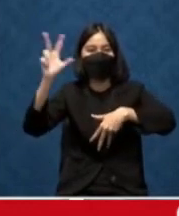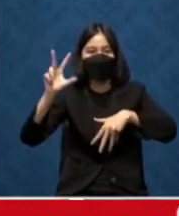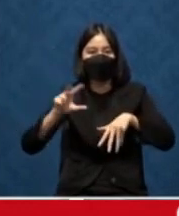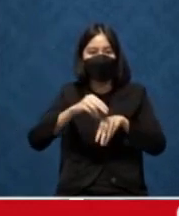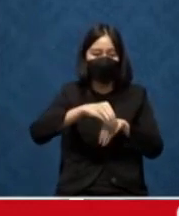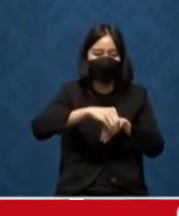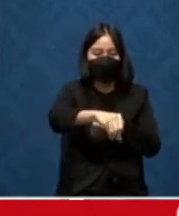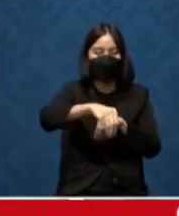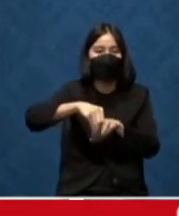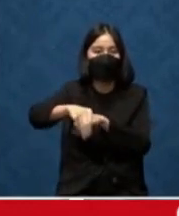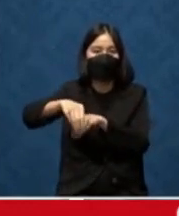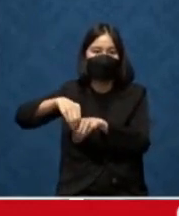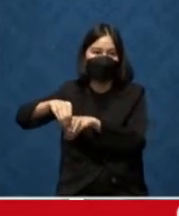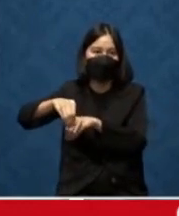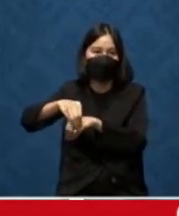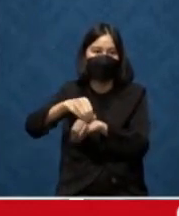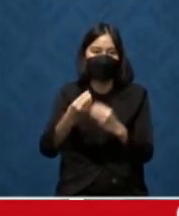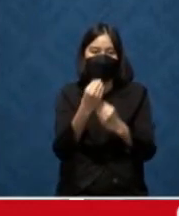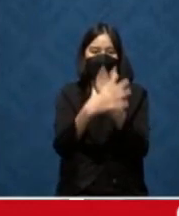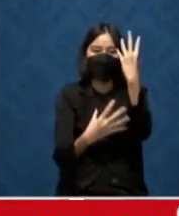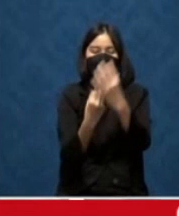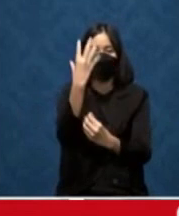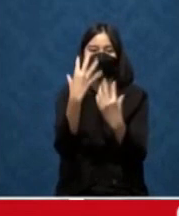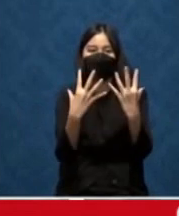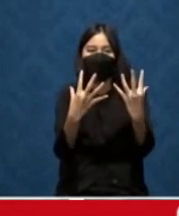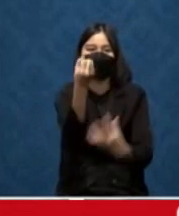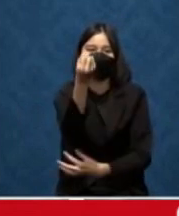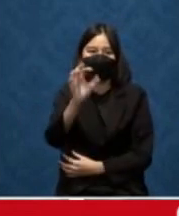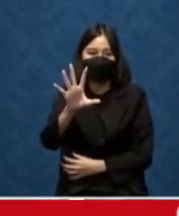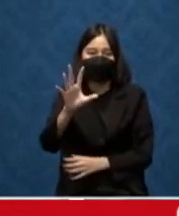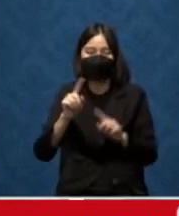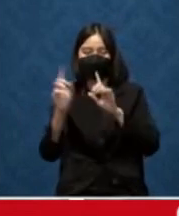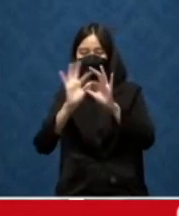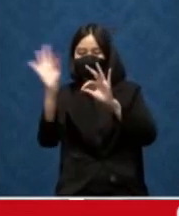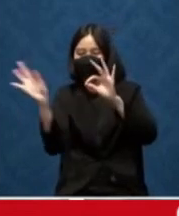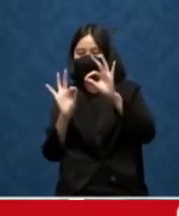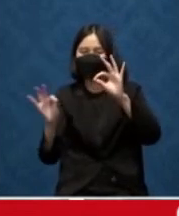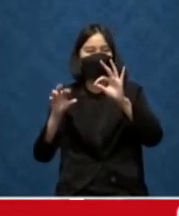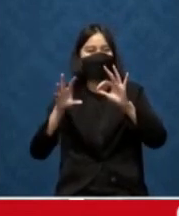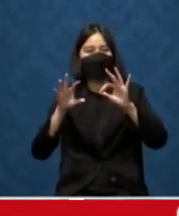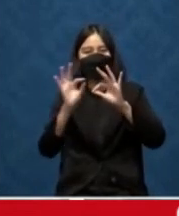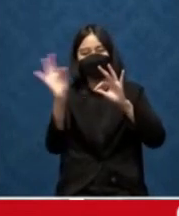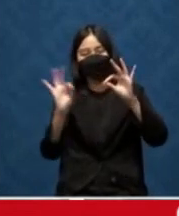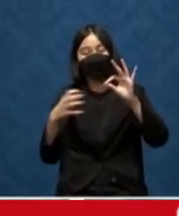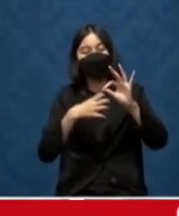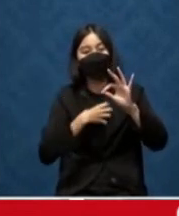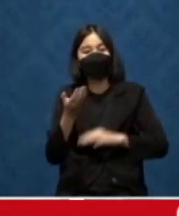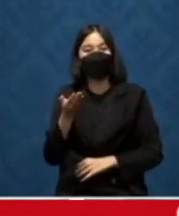ในการปูกให้ประชาชนปลูก 15 ต้นดฉกไมเหนดวยอยู่แล้วแต่ในคำปารบที่ฉันอยากจะขอ